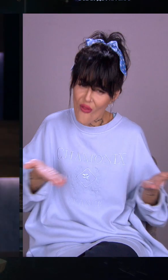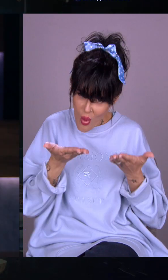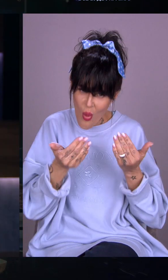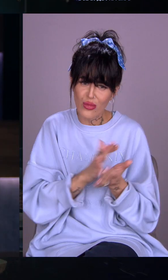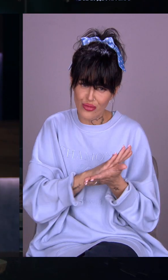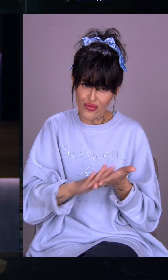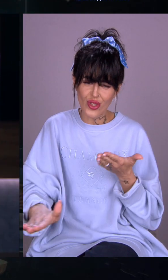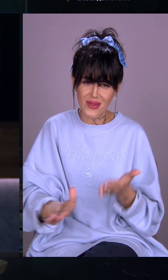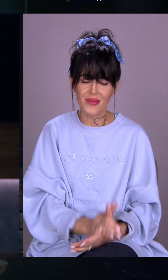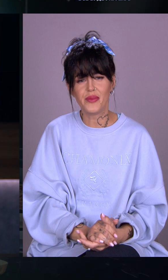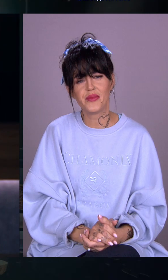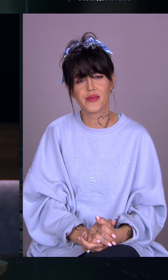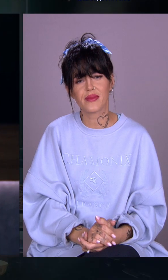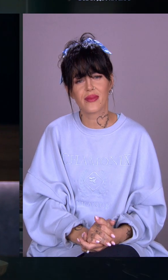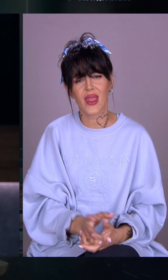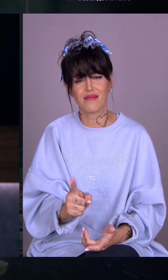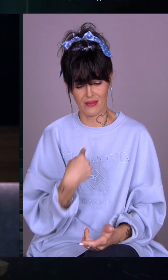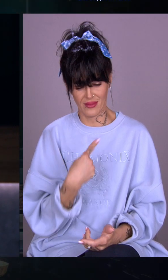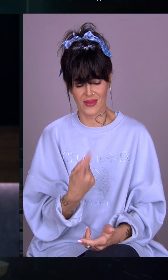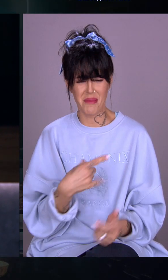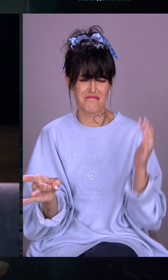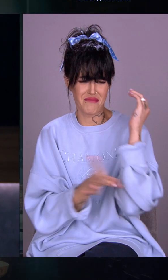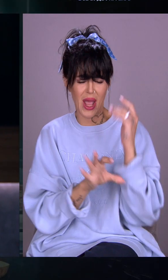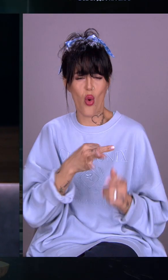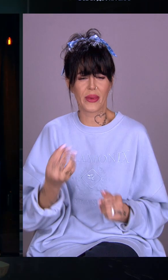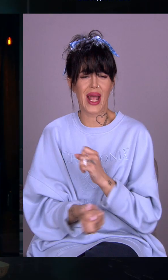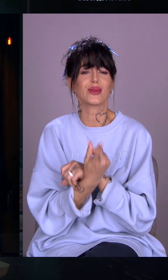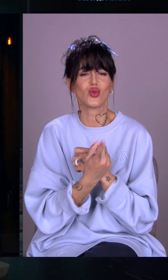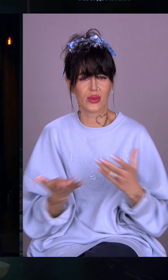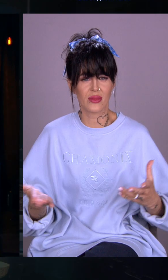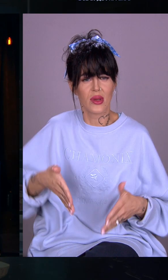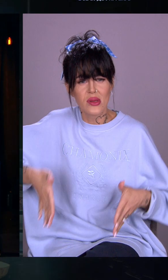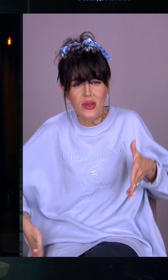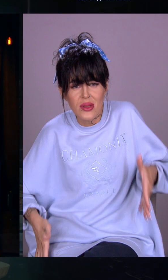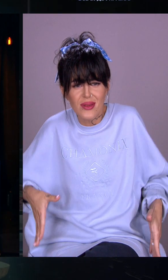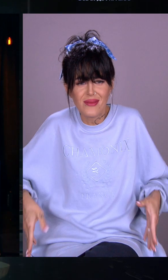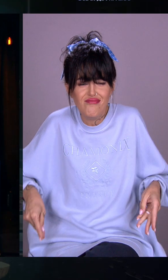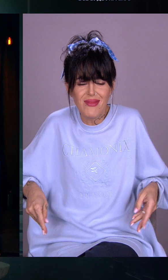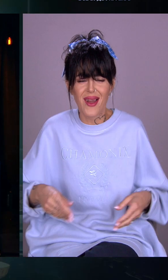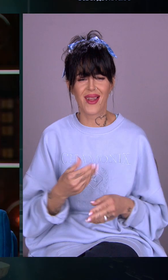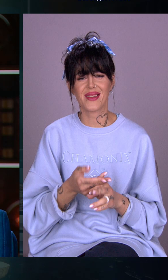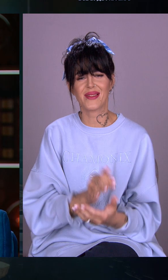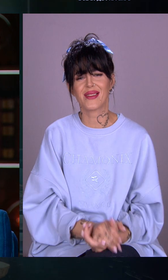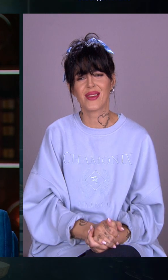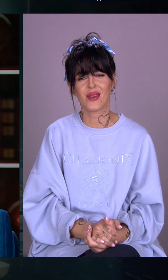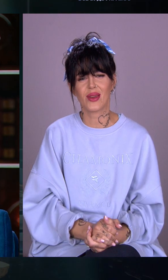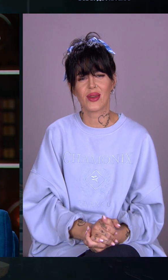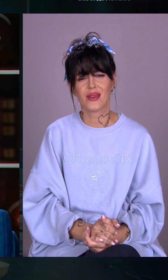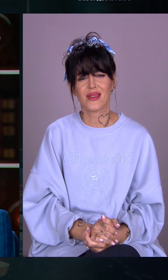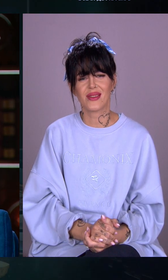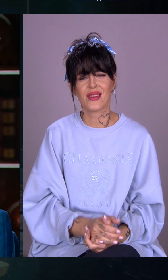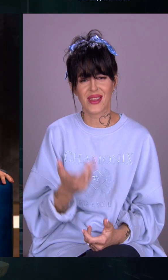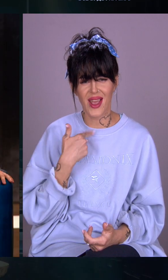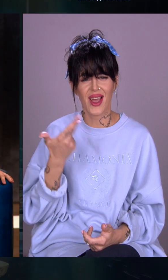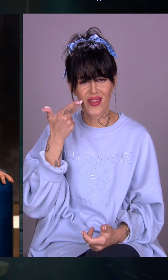було, просто і ти, і я з бідних родин. Да. Чи тільки я? І ти такий думаєш, раз. Опа. Ні, в мене просто троє дітей, я шукаю себе зараз,